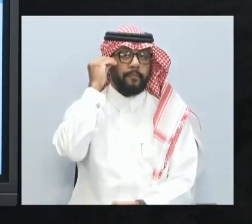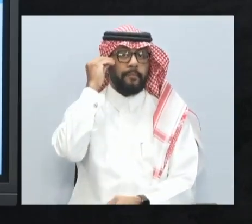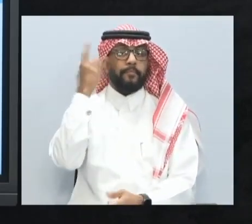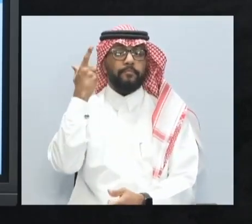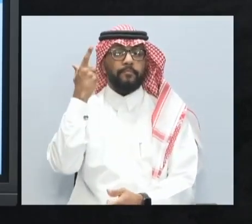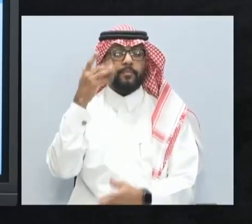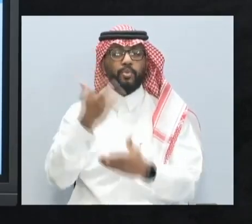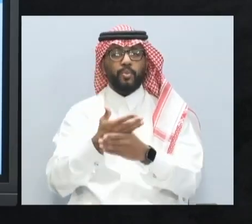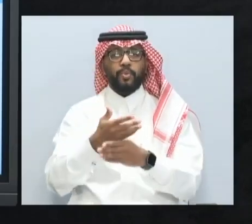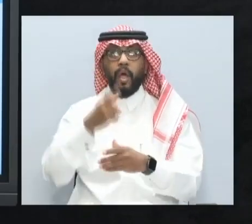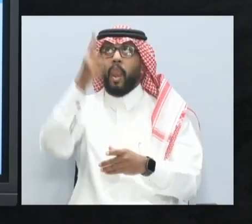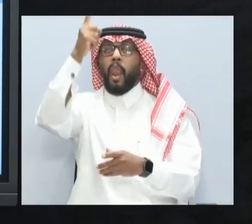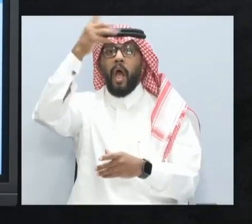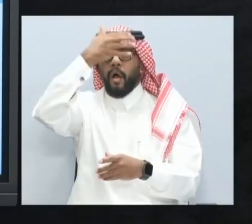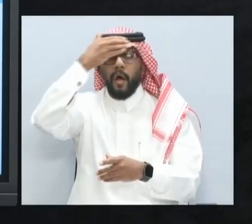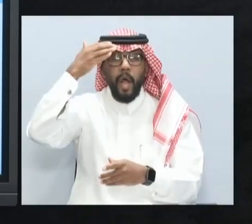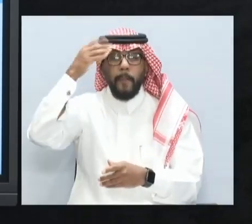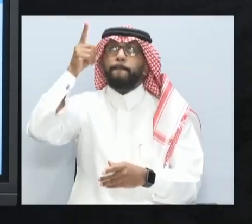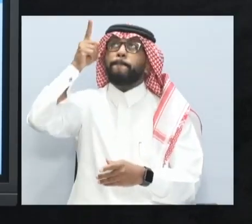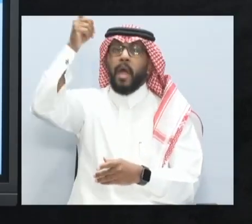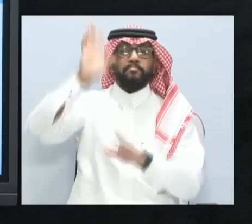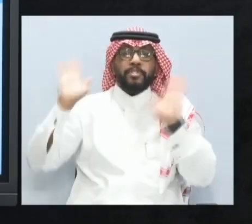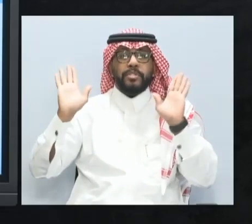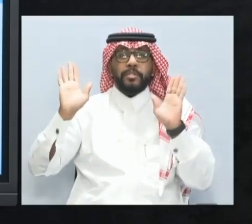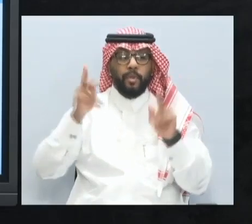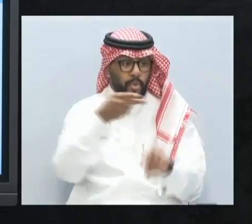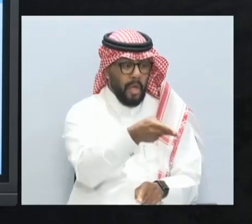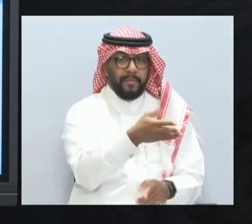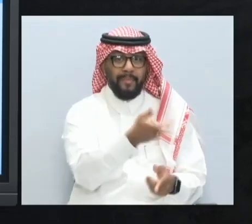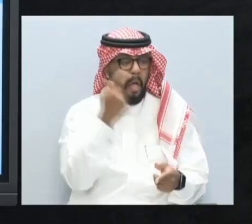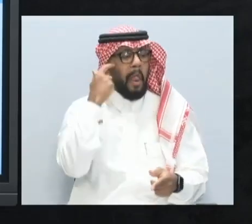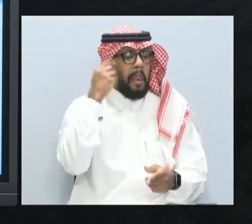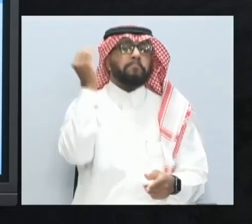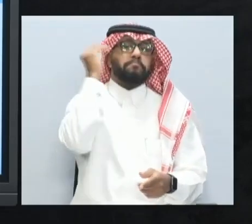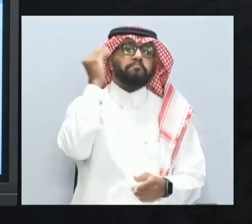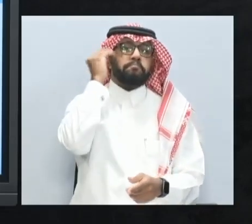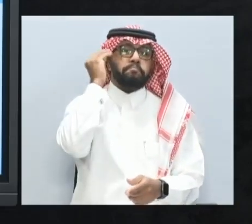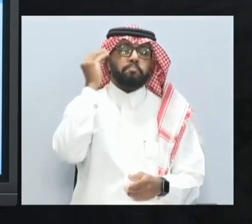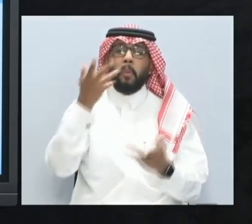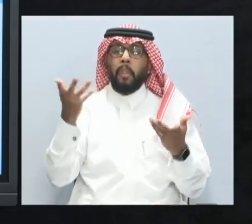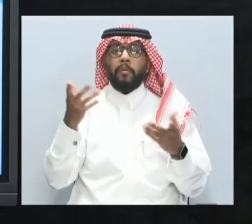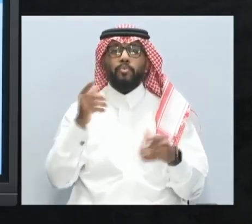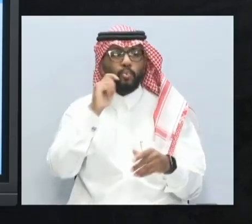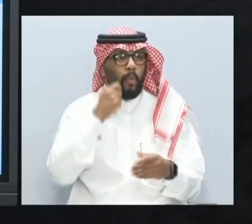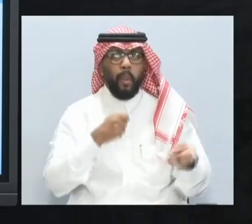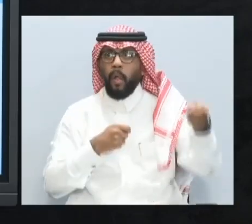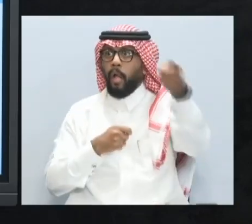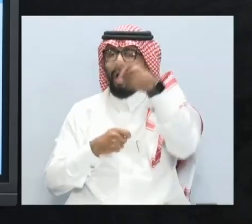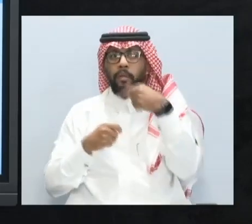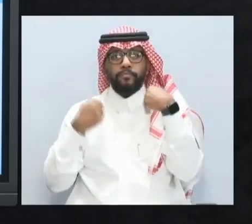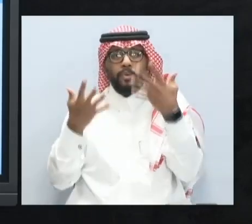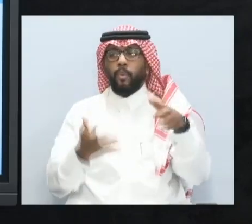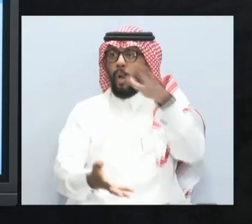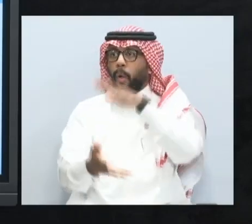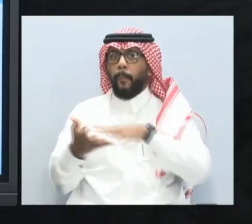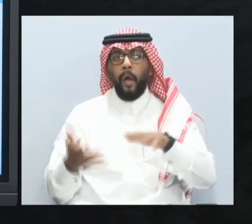الغيبيه ادعاء علم الغيب وهذا الادعاء يبحث عن معرفه اسرار واخبار